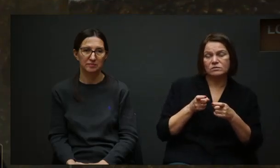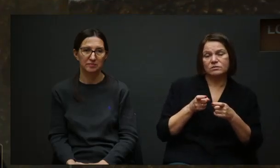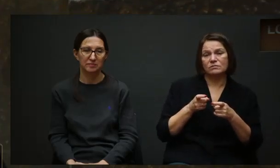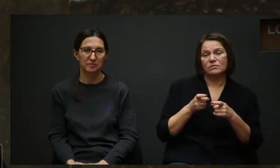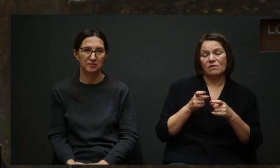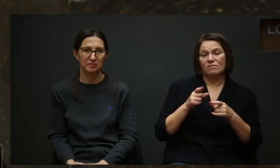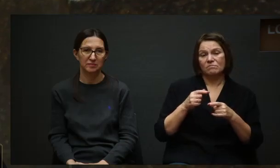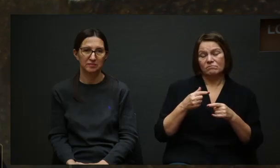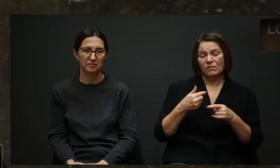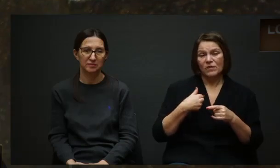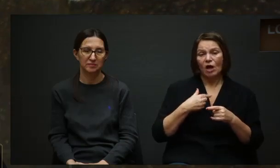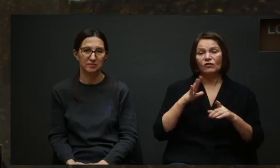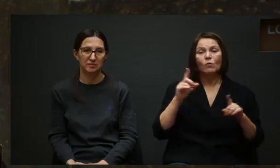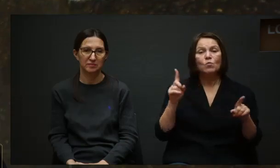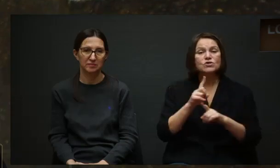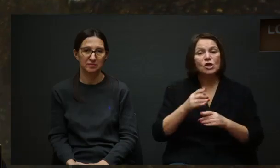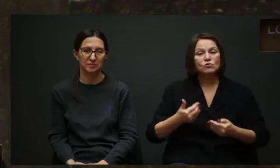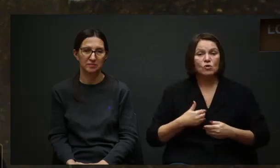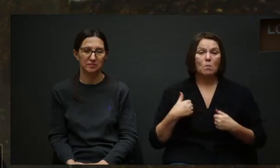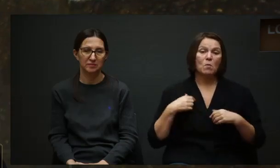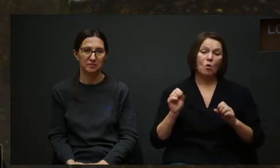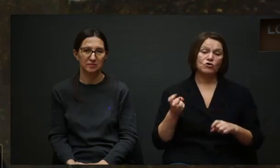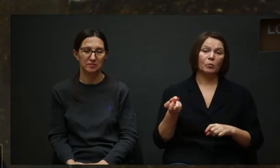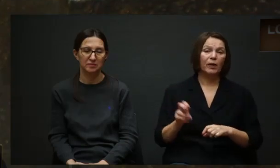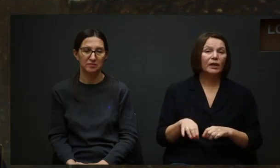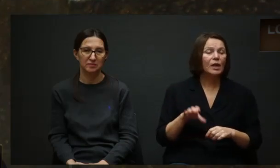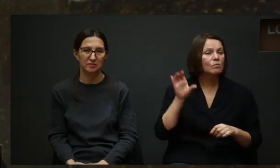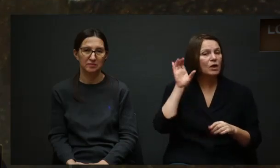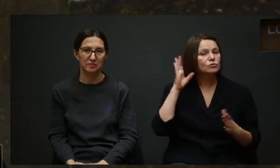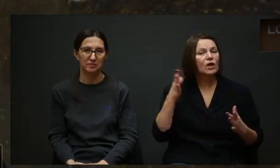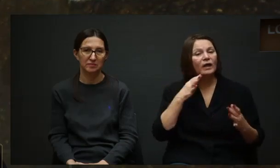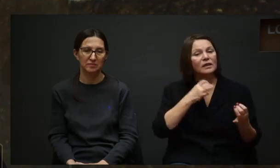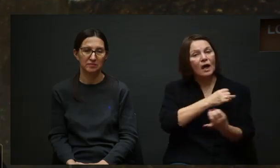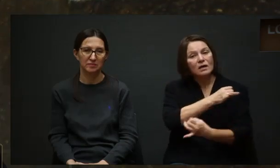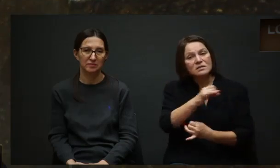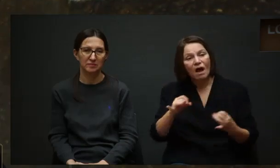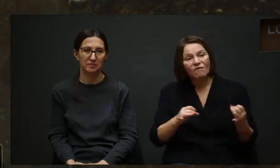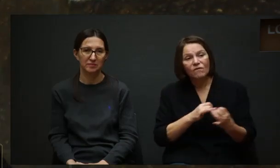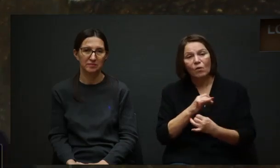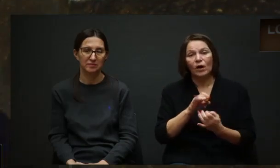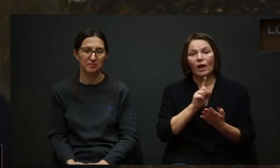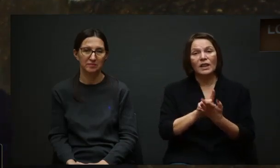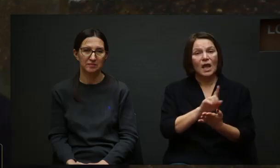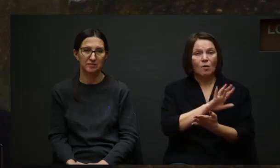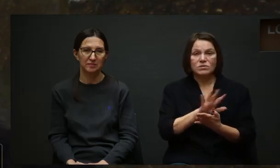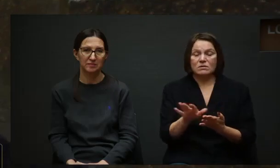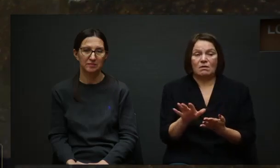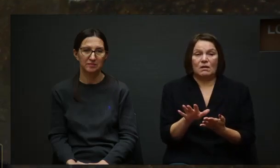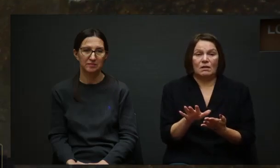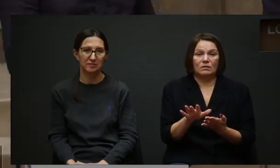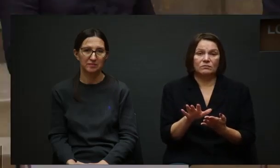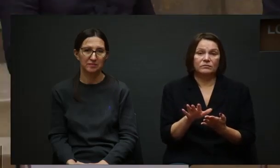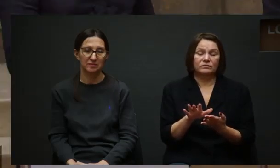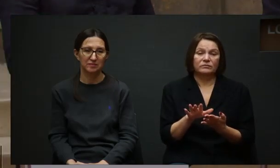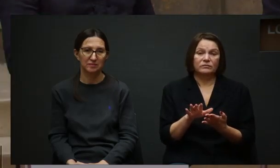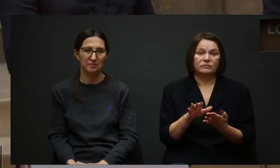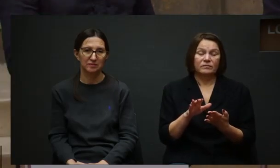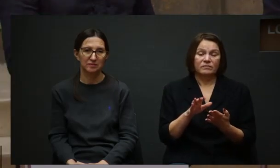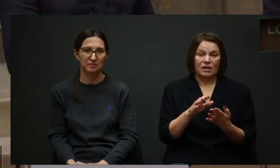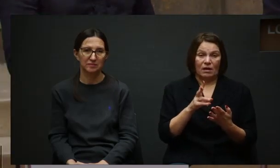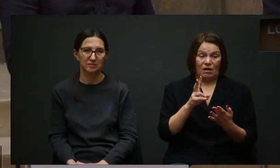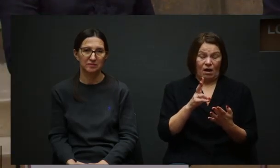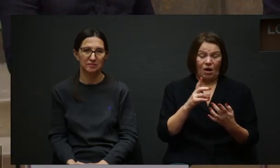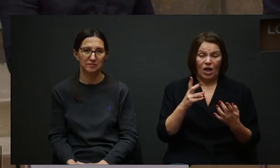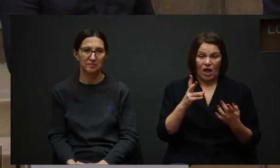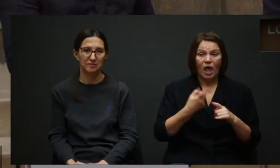в музейную жизнь, вы можете здесь вот прийти, послушать какие-то разговоры, в общем, необязательные совершенно. И это тоже часть